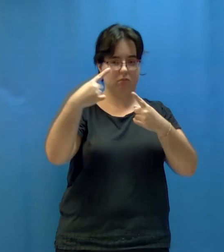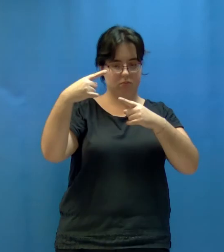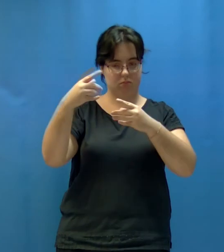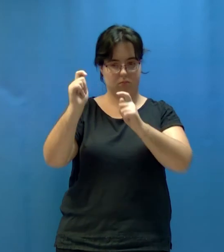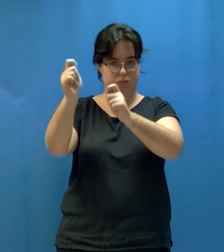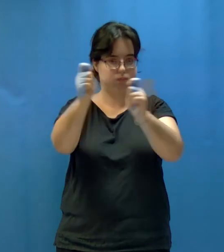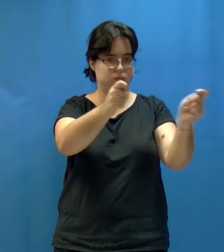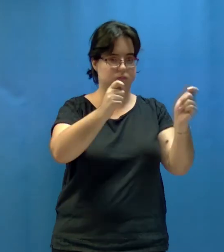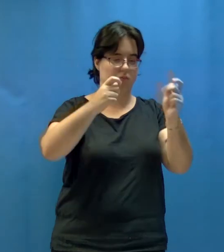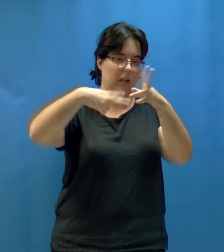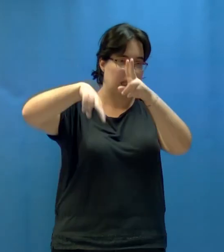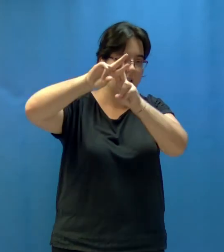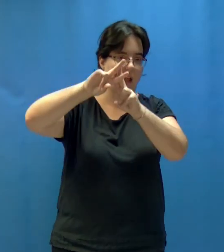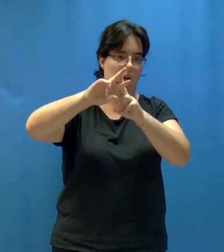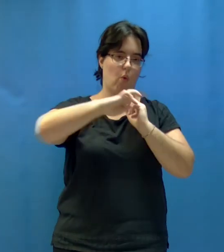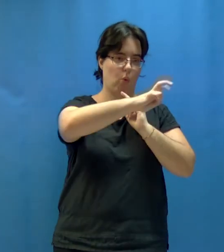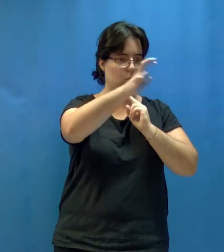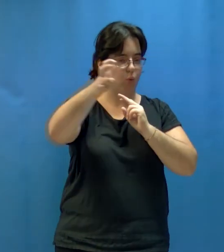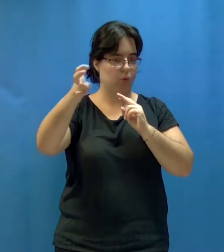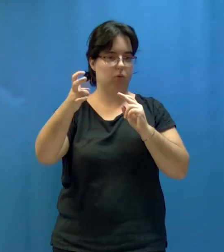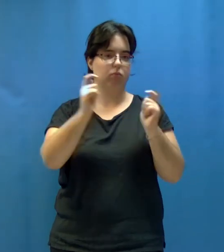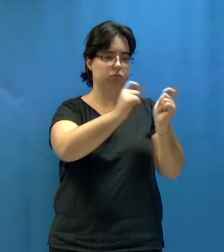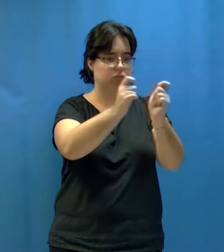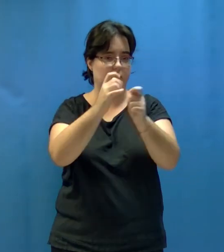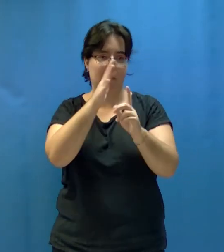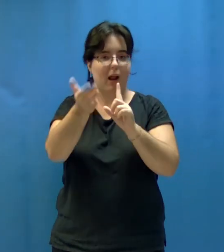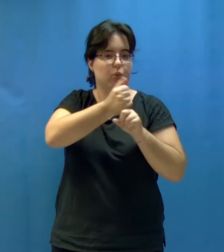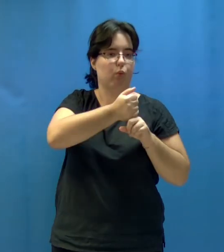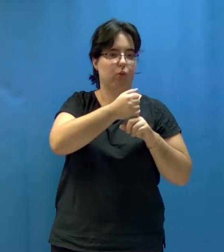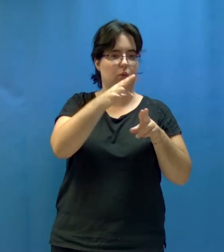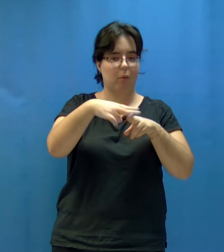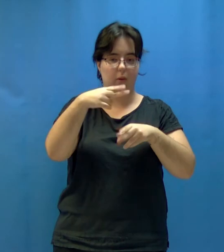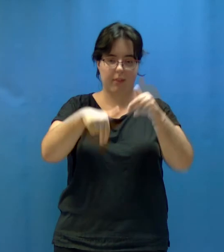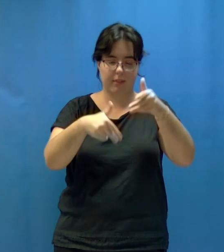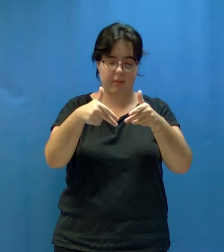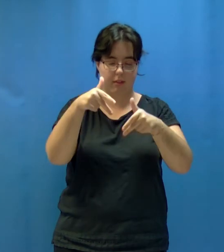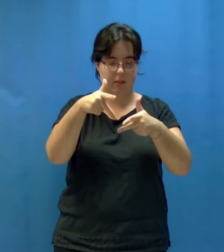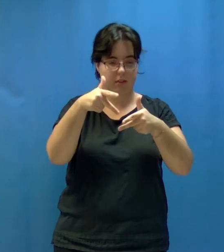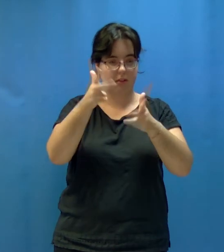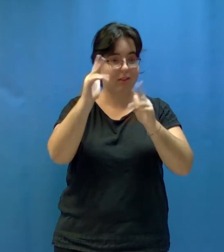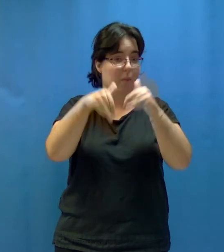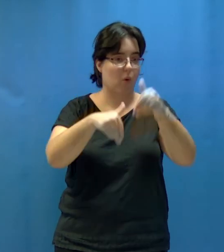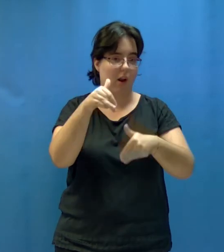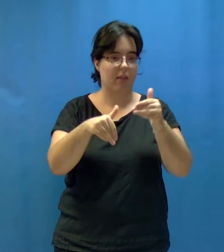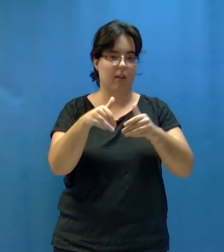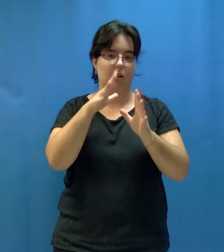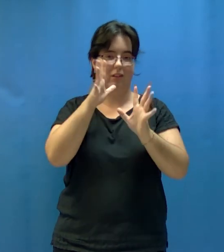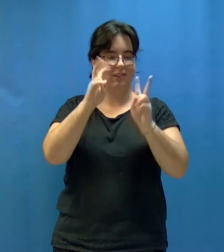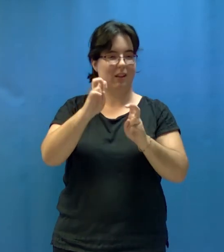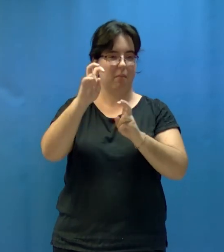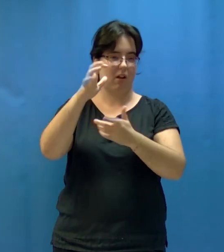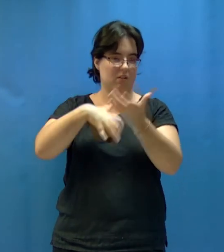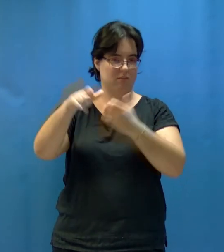d'actors polítics per a cercar solucions polítiques democràtiques al conflicte de Catalunya i buscar